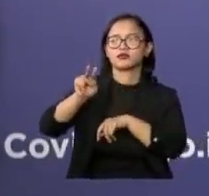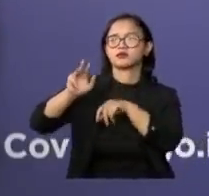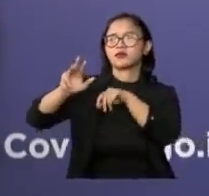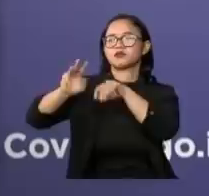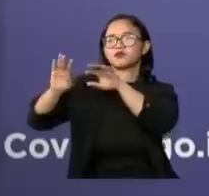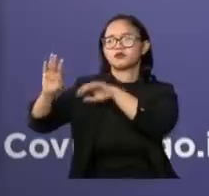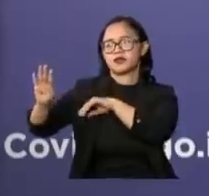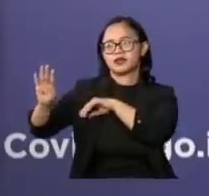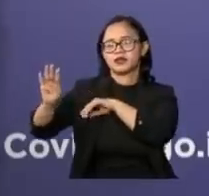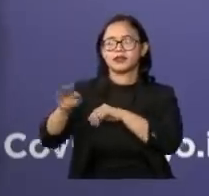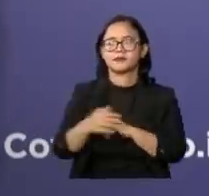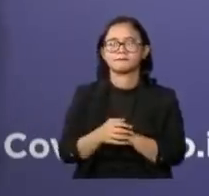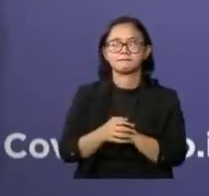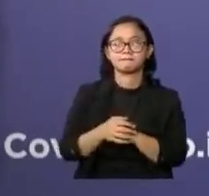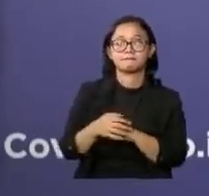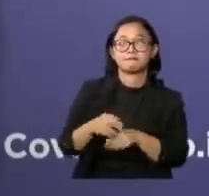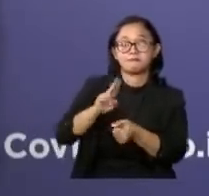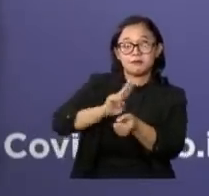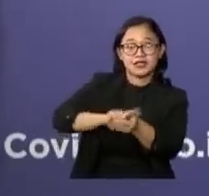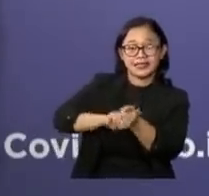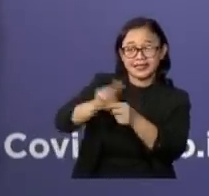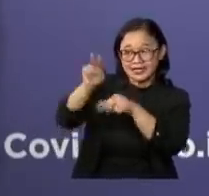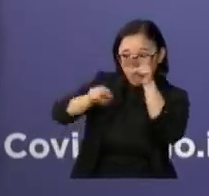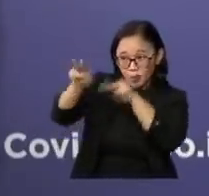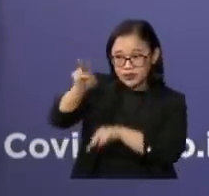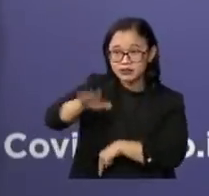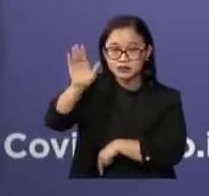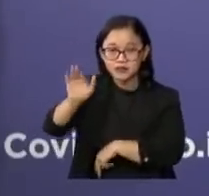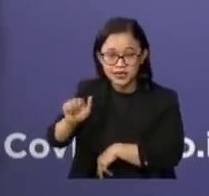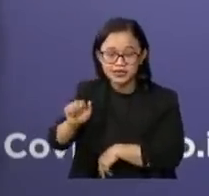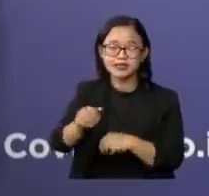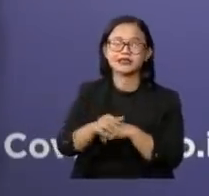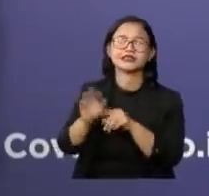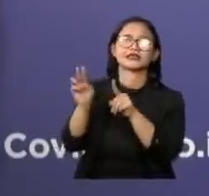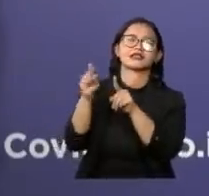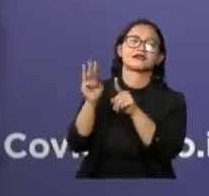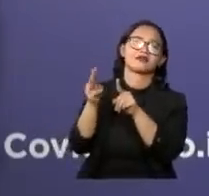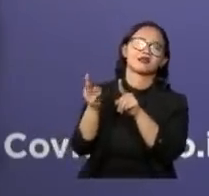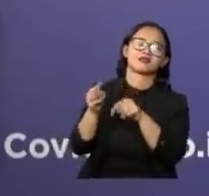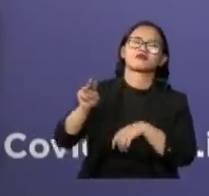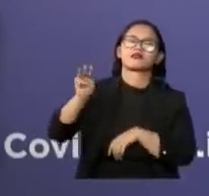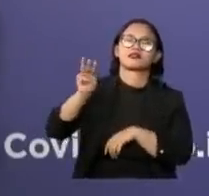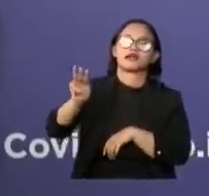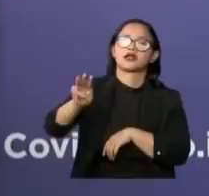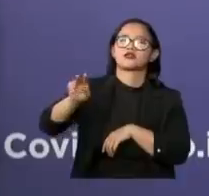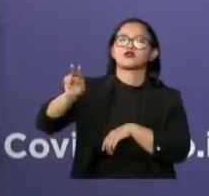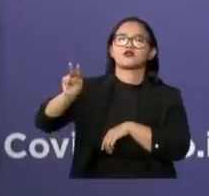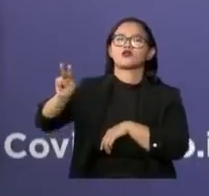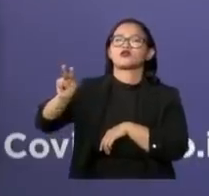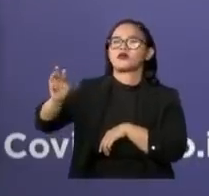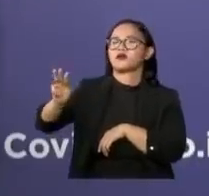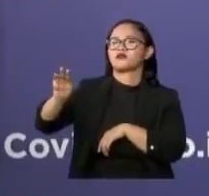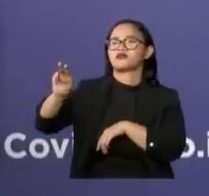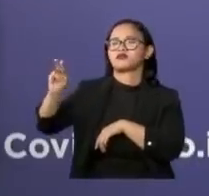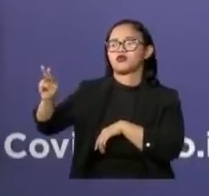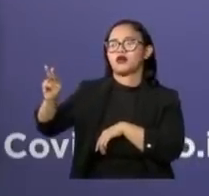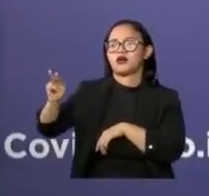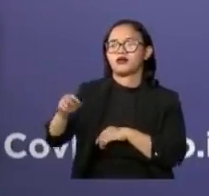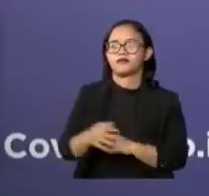orang dan pasien dalam pengawasan sebanyak 13.323